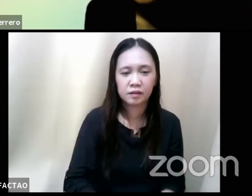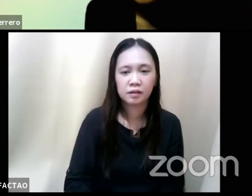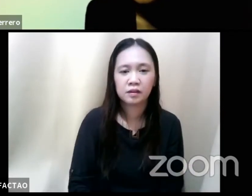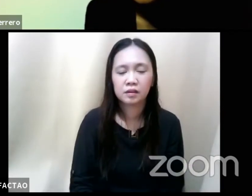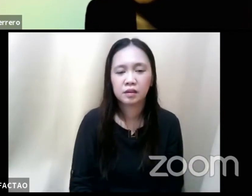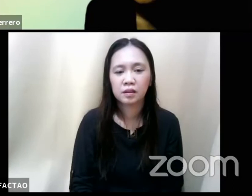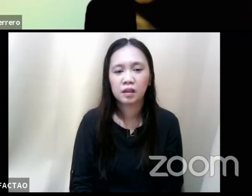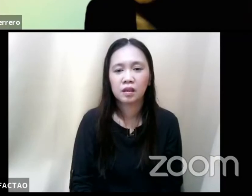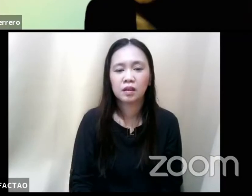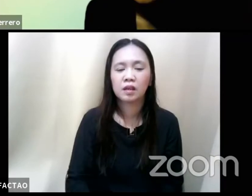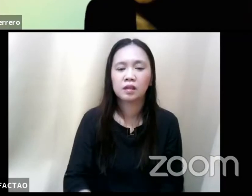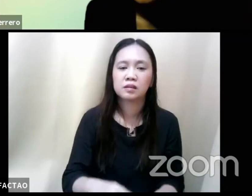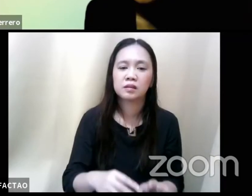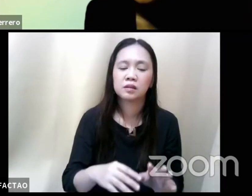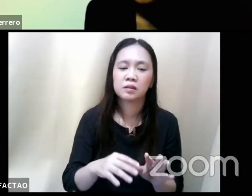percentage